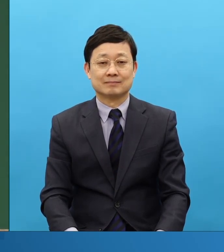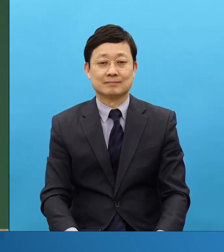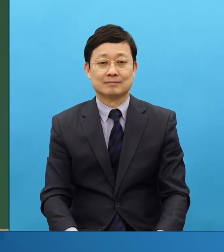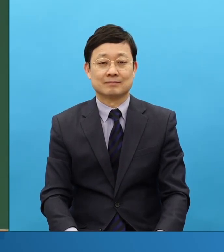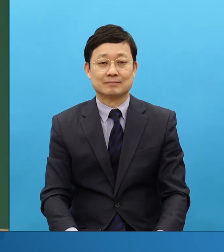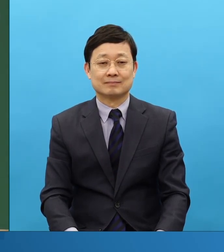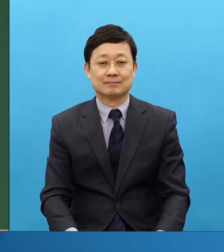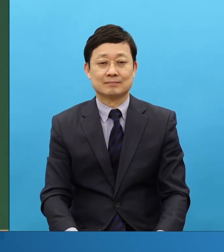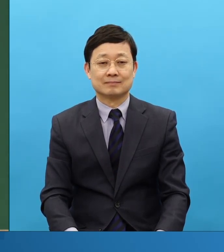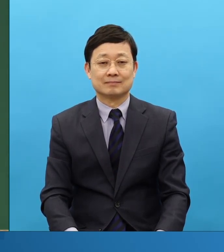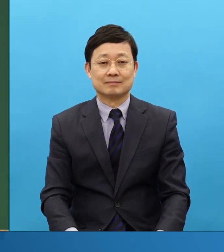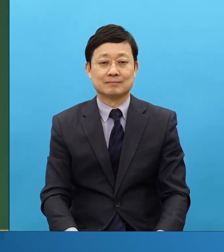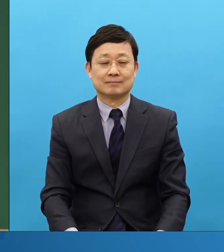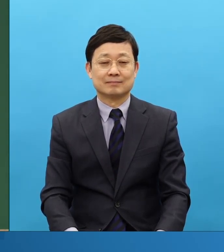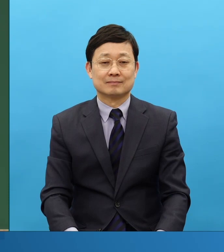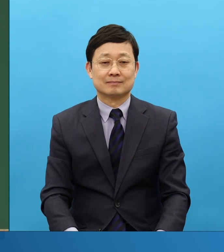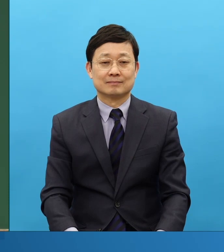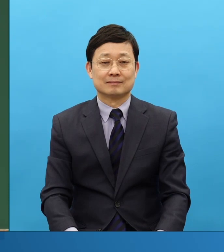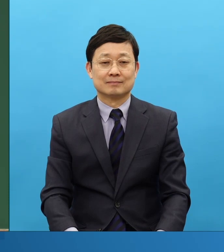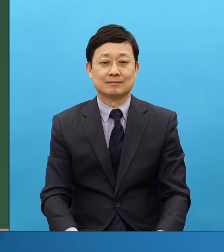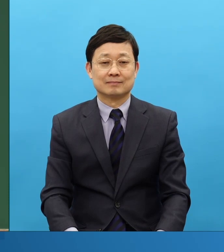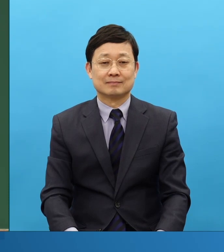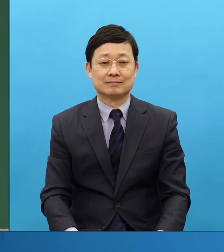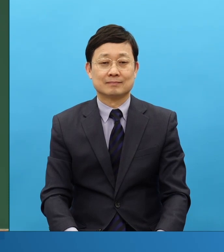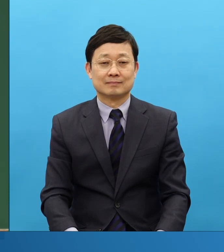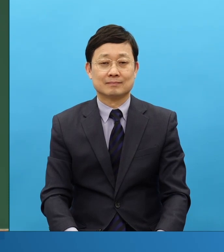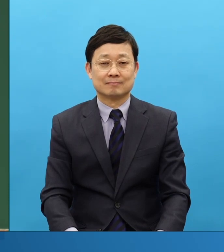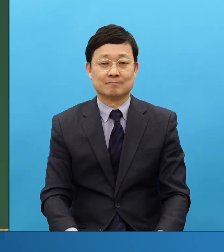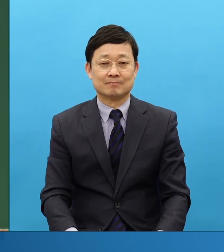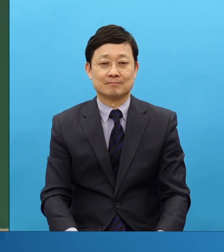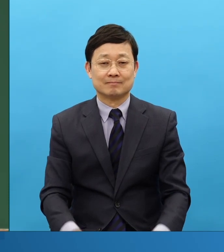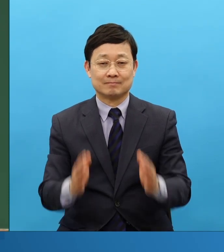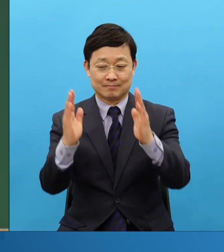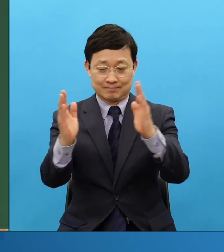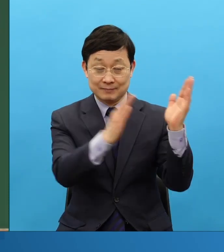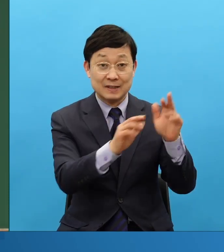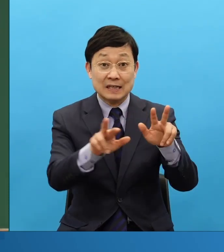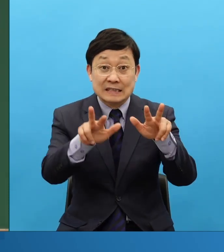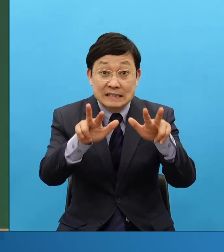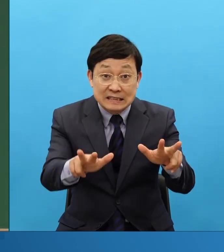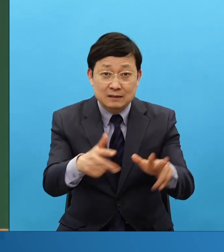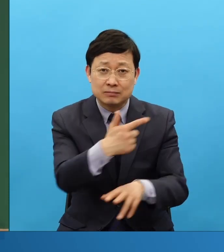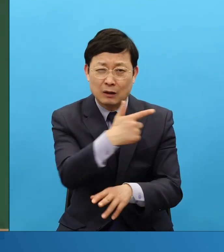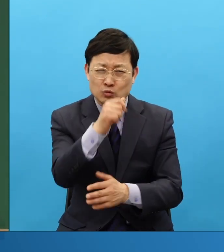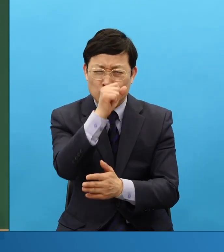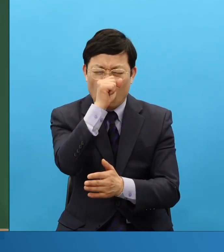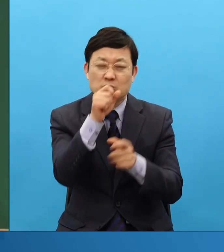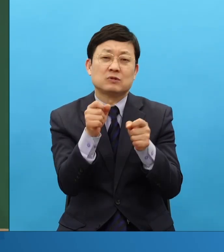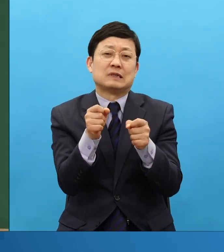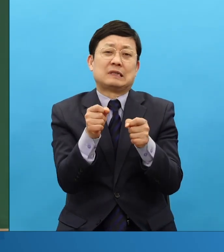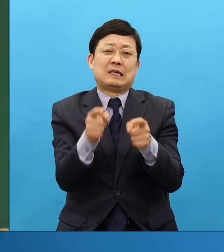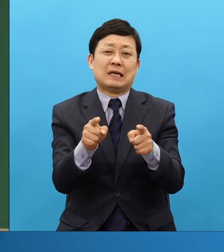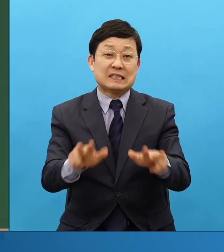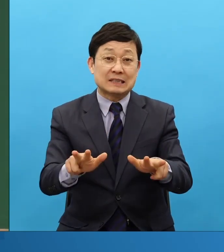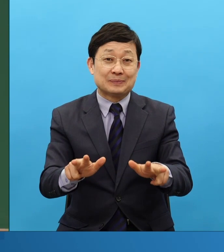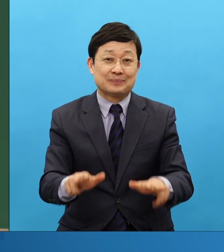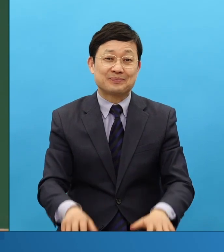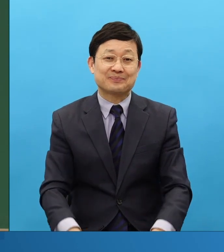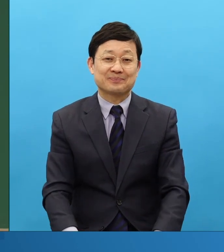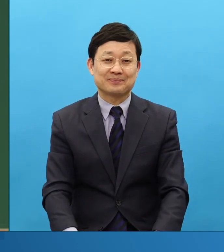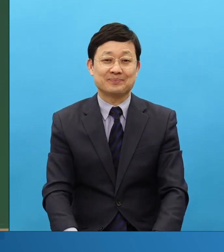그렇다면 여러분 지금이 기회입니다. If that's so, then right now is the opportunity.